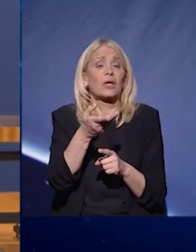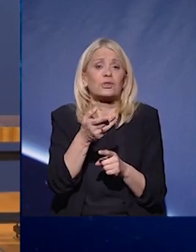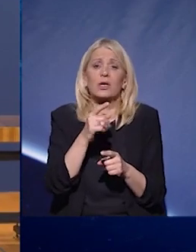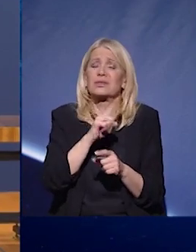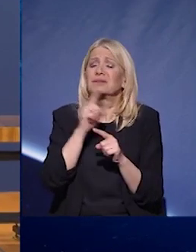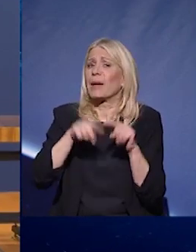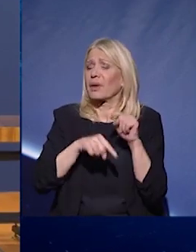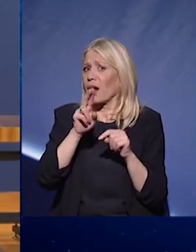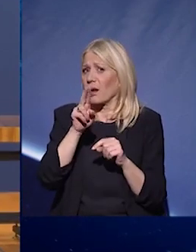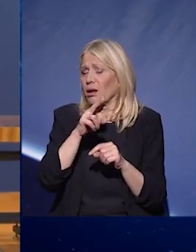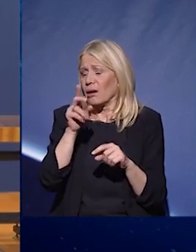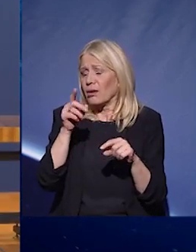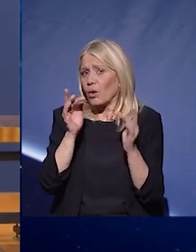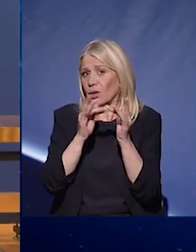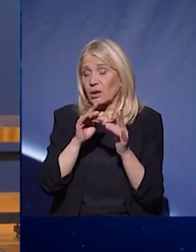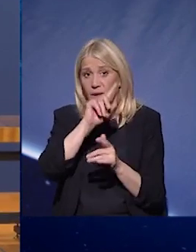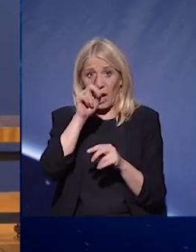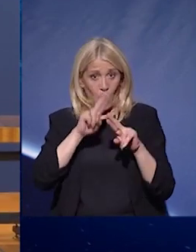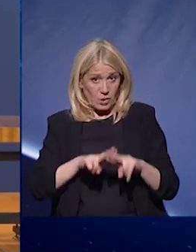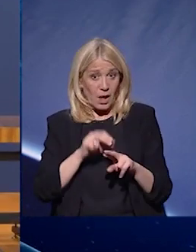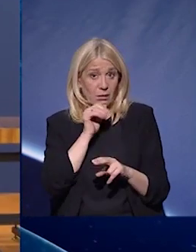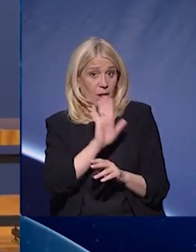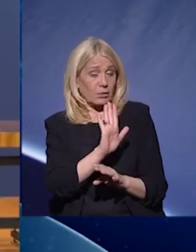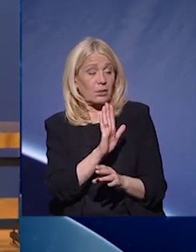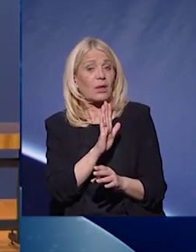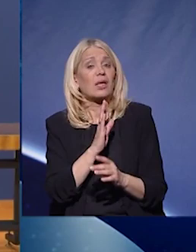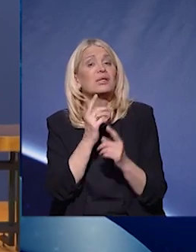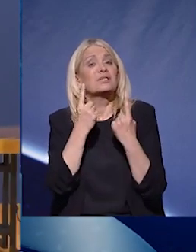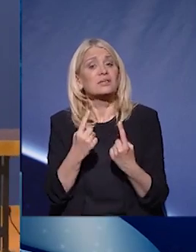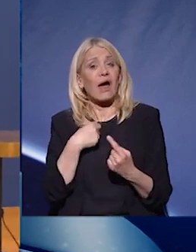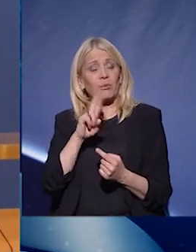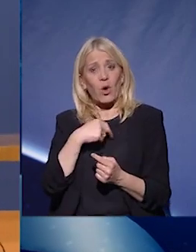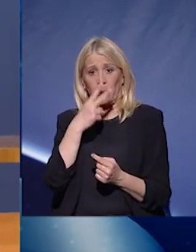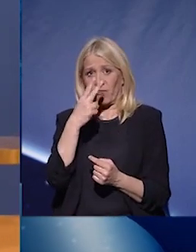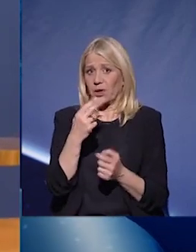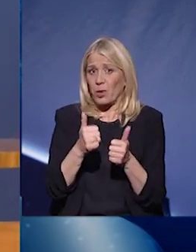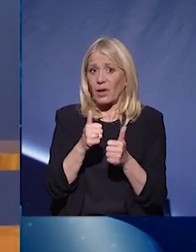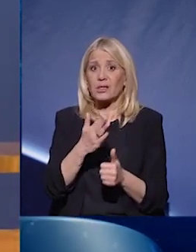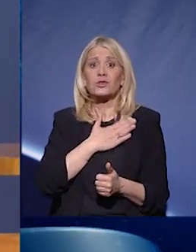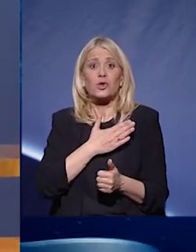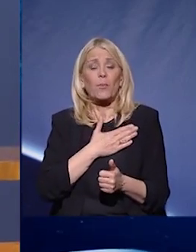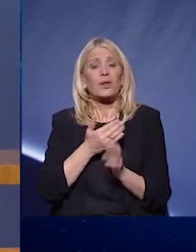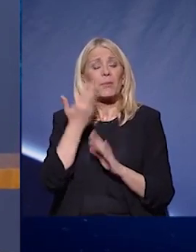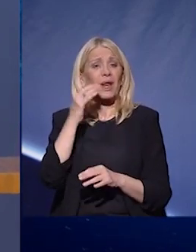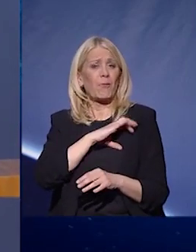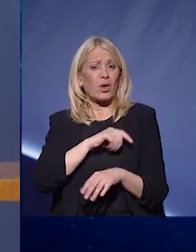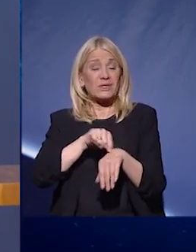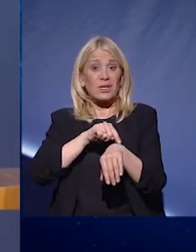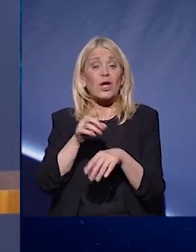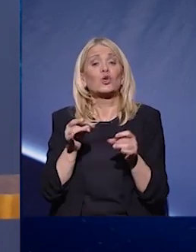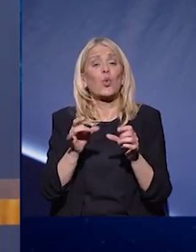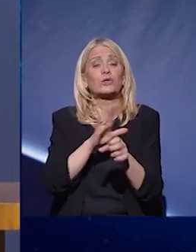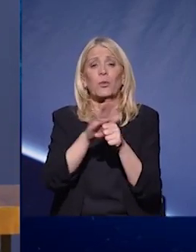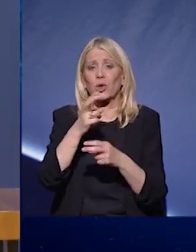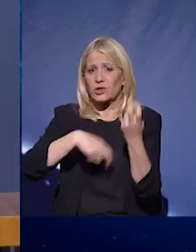i da li ostajete i dalje pri tome, s obzirom da smo danas mogli da vidimo opet pre policijskog časa da su ulice